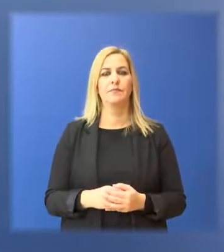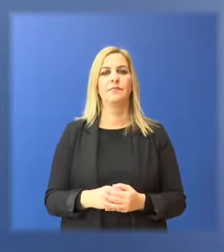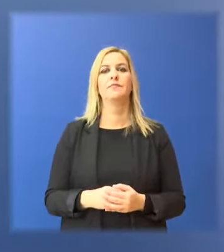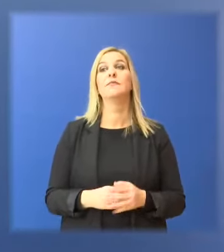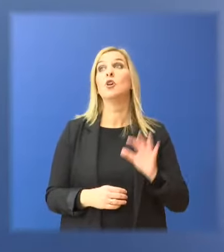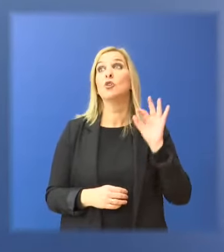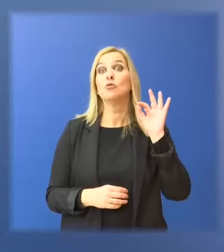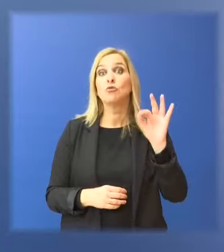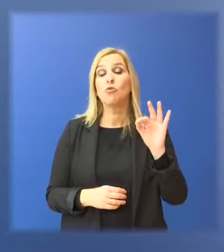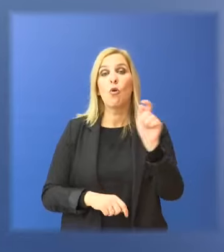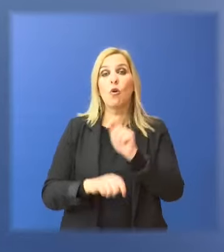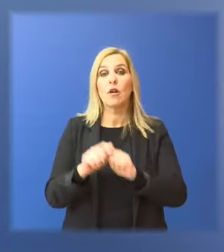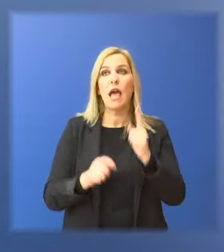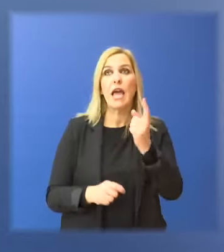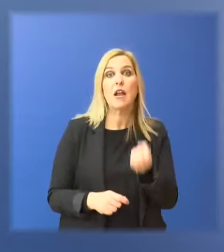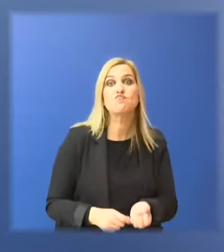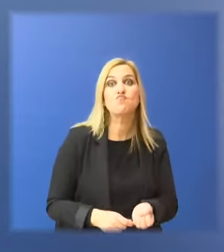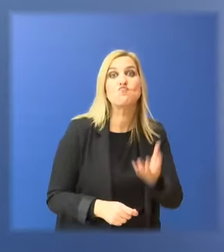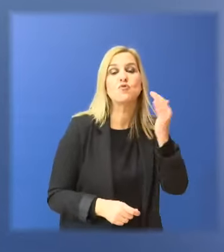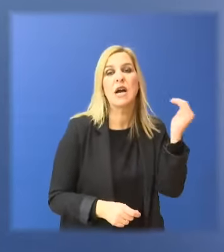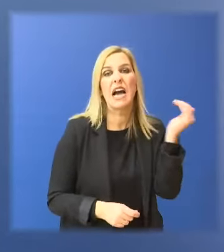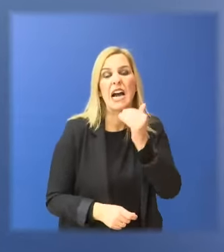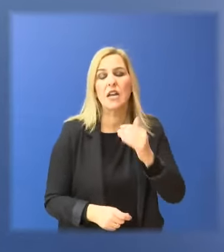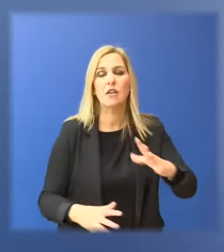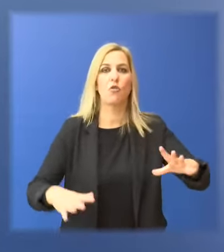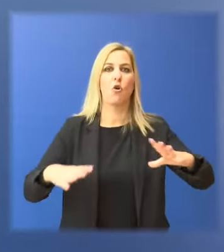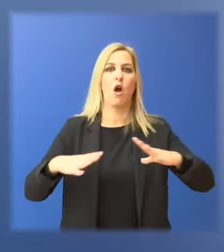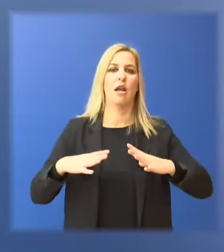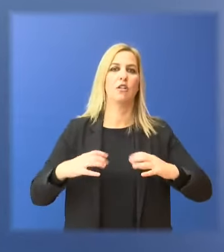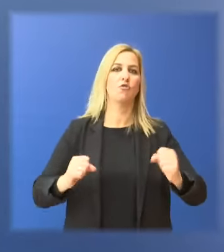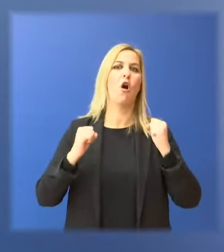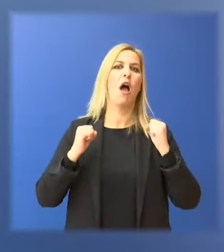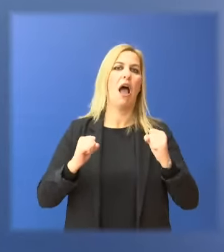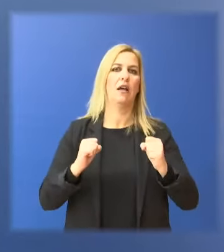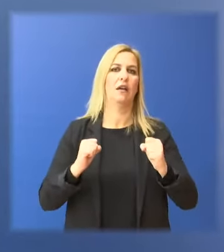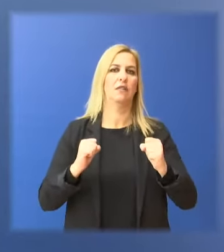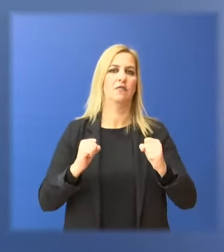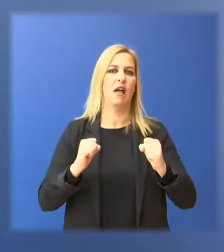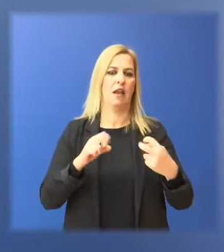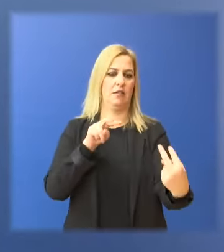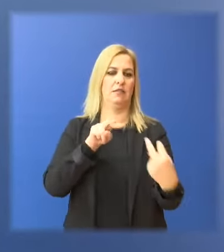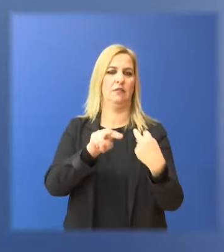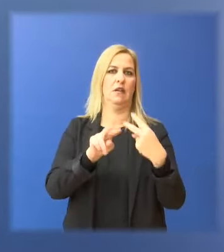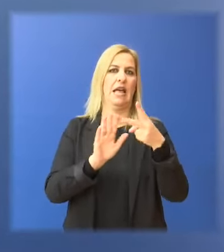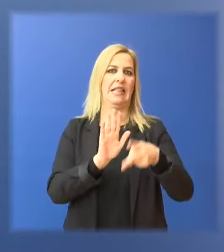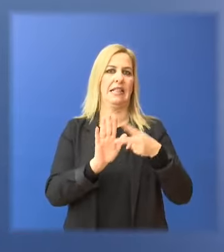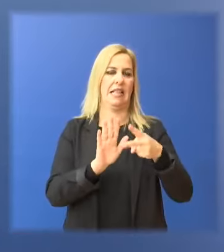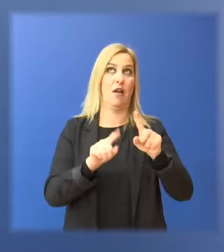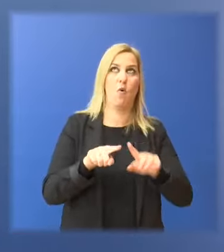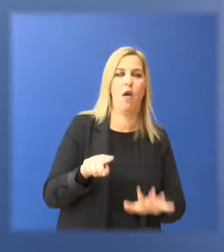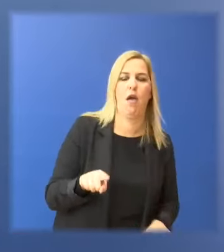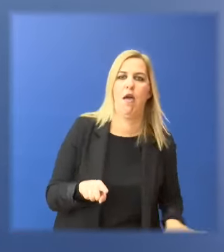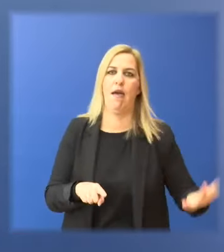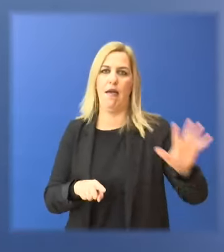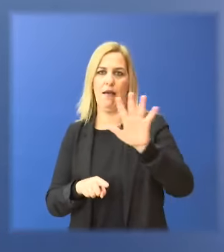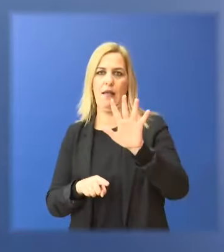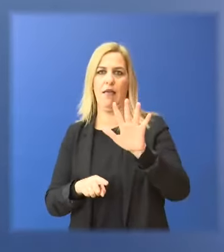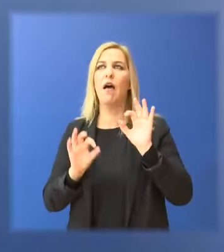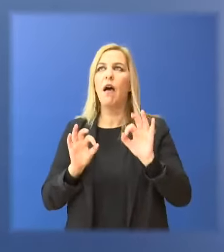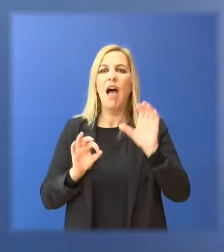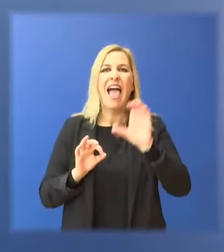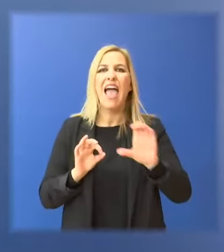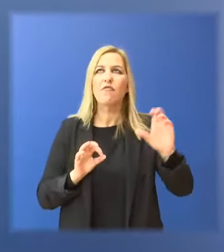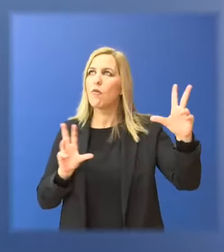ενός σύγχρονου, γρήγορου, άνετου και απολύτως ασφαλούς σιδηροδρομικού δικτύου σε πλήρη διαλειτουργικότητα με τα